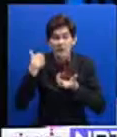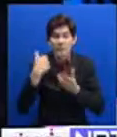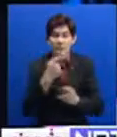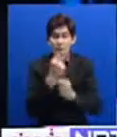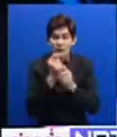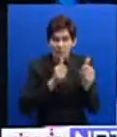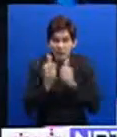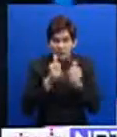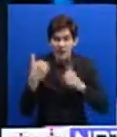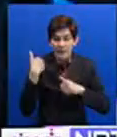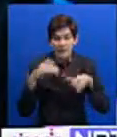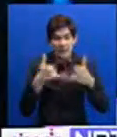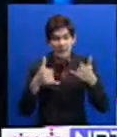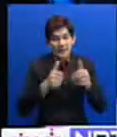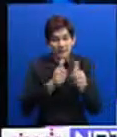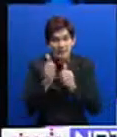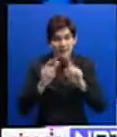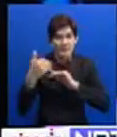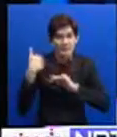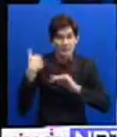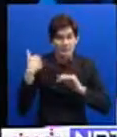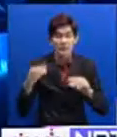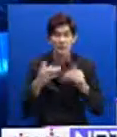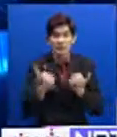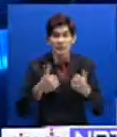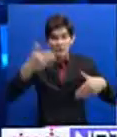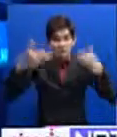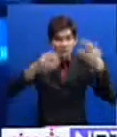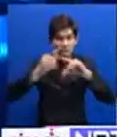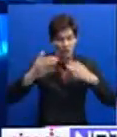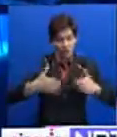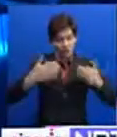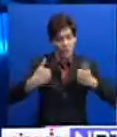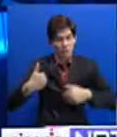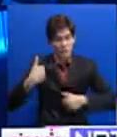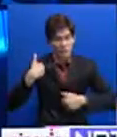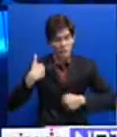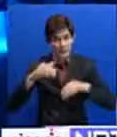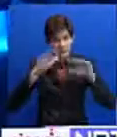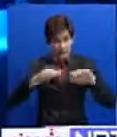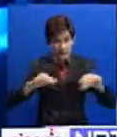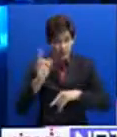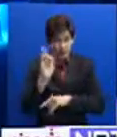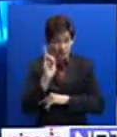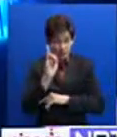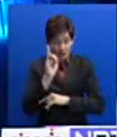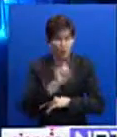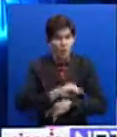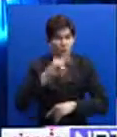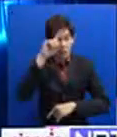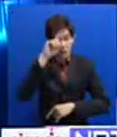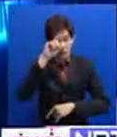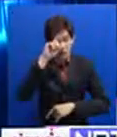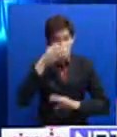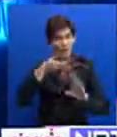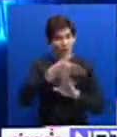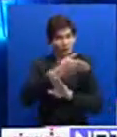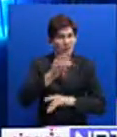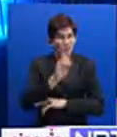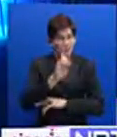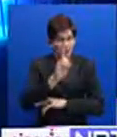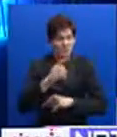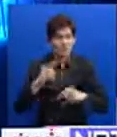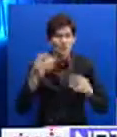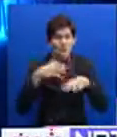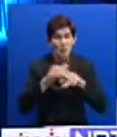ถามการเล่นเกมชิงรางวัลพร้อมกิจกรรมความบันเทิงมากมายส่วนใหญ่เป็นเด็กที่พลาดการร่วมงานกิจกรรมวันเด็กแห่งชาติเมื่อ